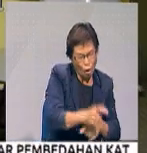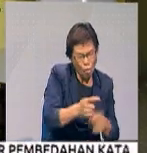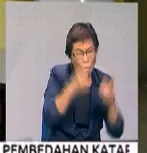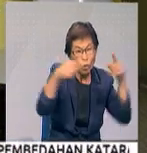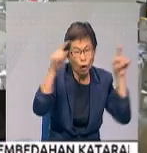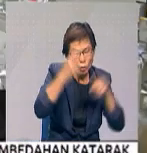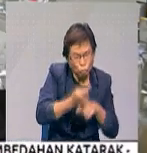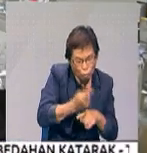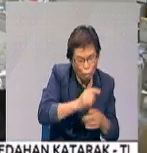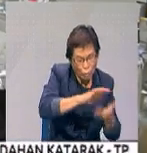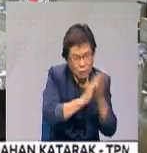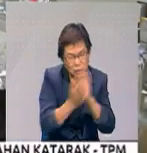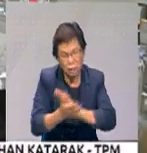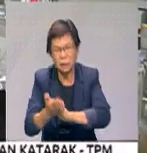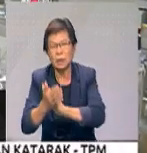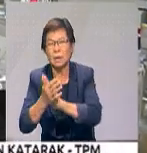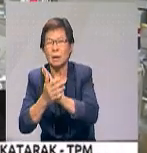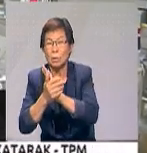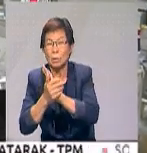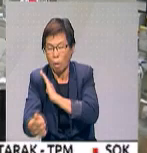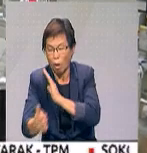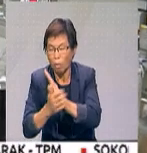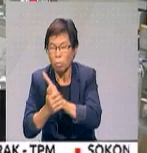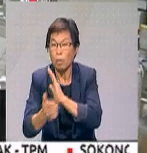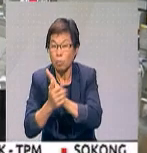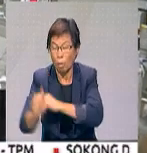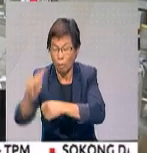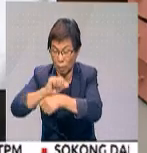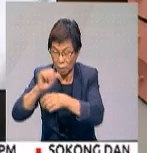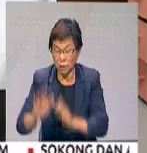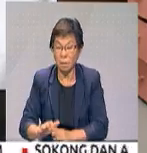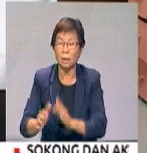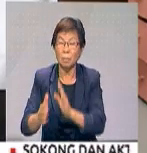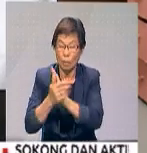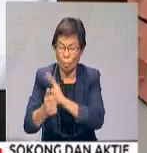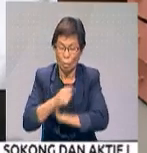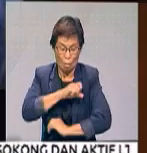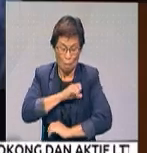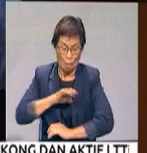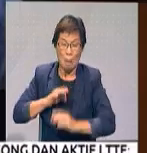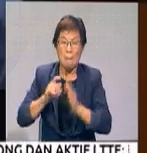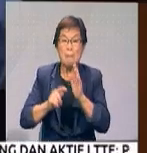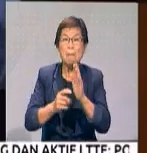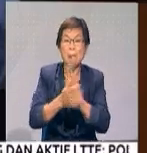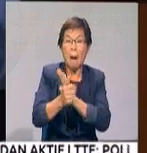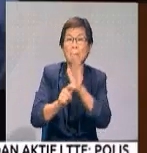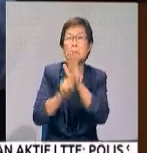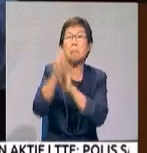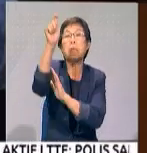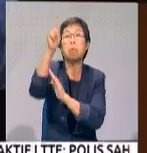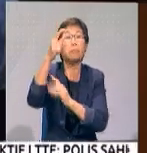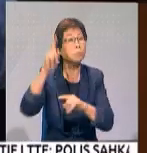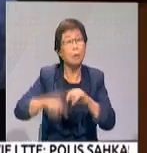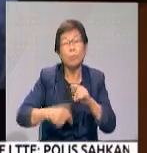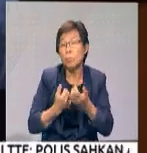graduate itu untuk jadi seorang skill worker, pekerja yang berkemahiran tinggi, tapi mereka tak boleh menyumbang mengikut skop